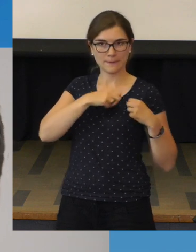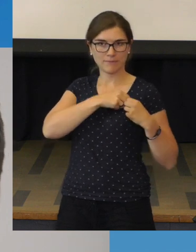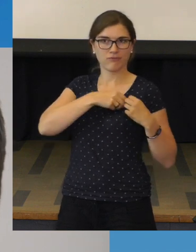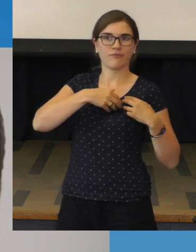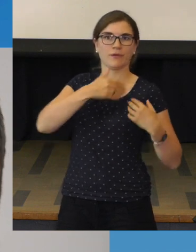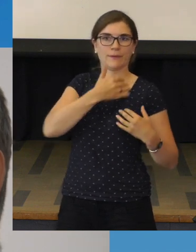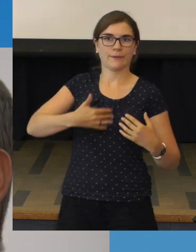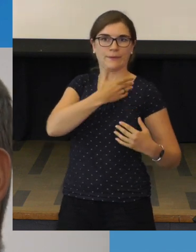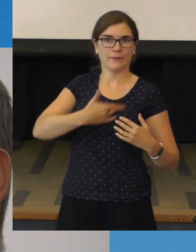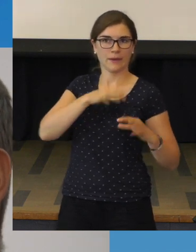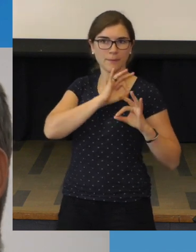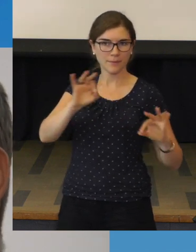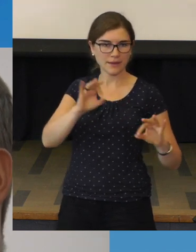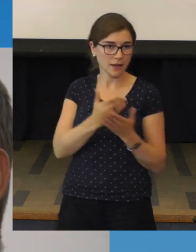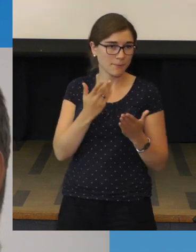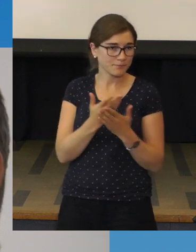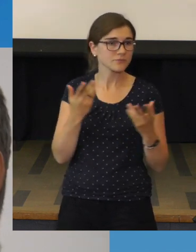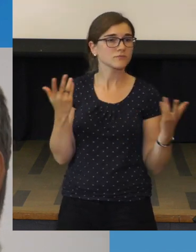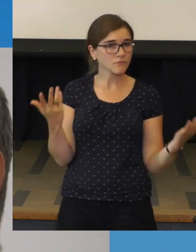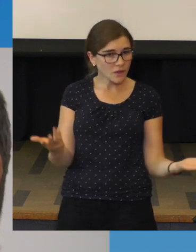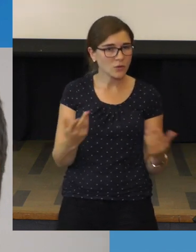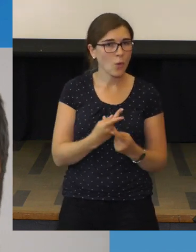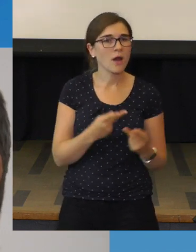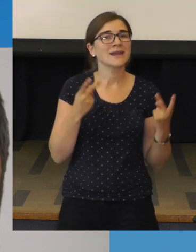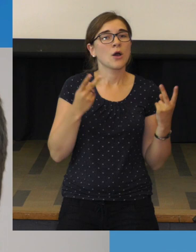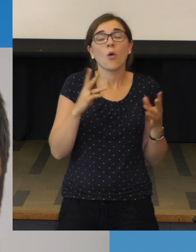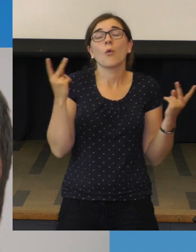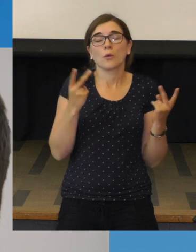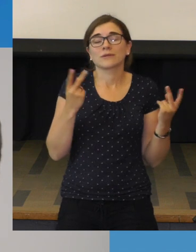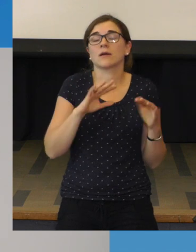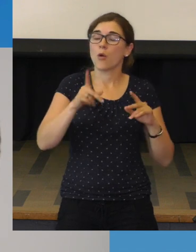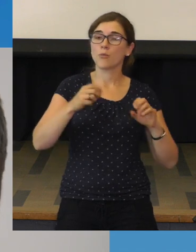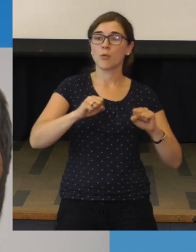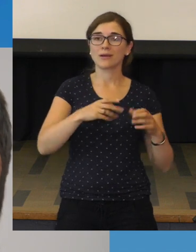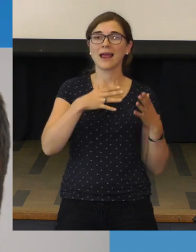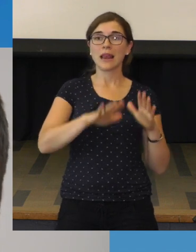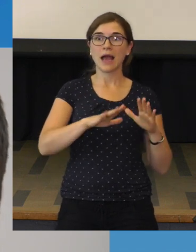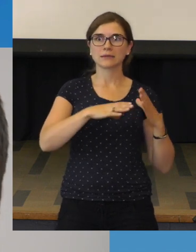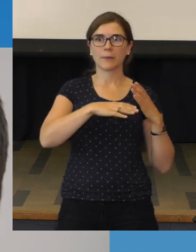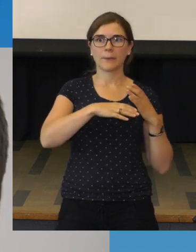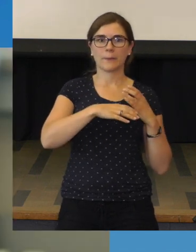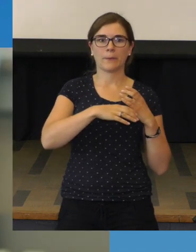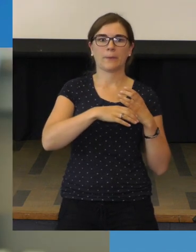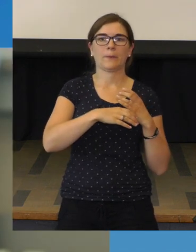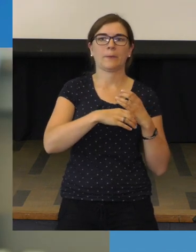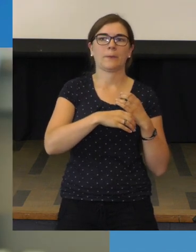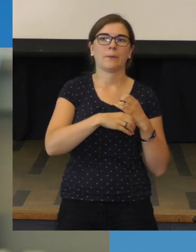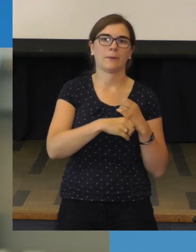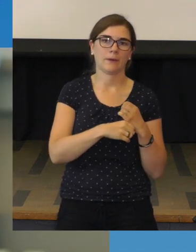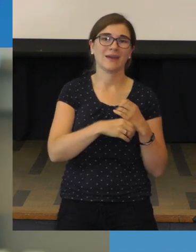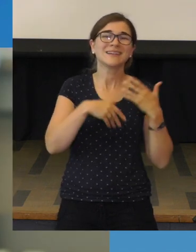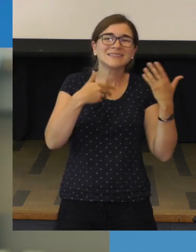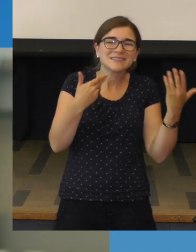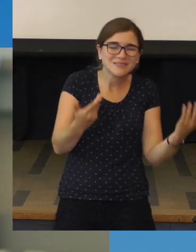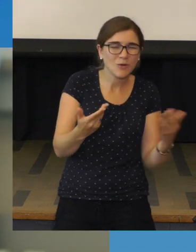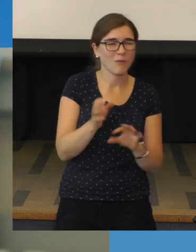dem langsamen Zugehen. Das sind die Prozentzahlen, die Herr Grathaus eben genannt hatte. Und dieses Zugehen können wir letztendlich nur mit